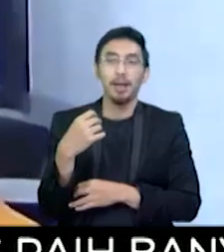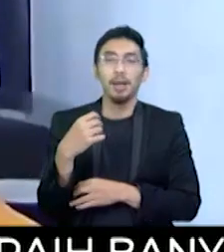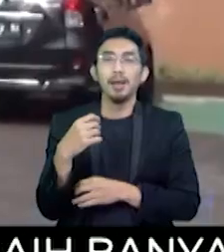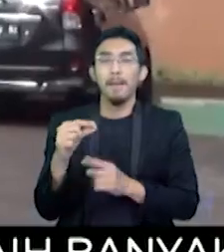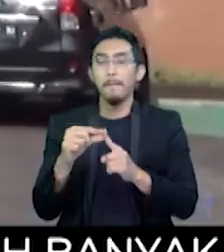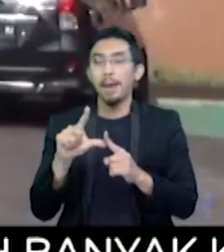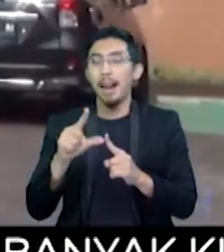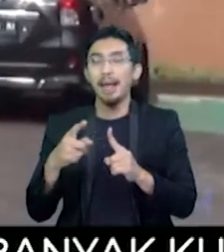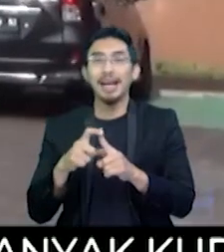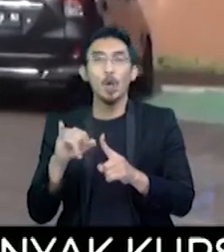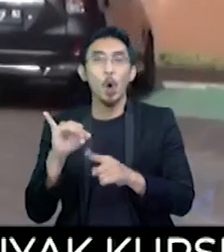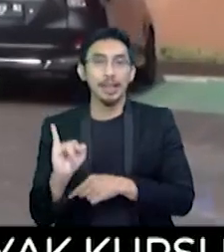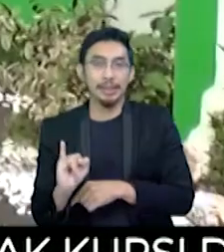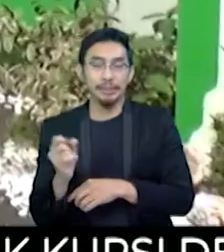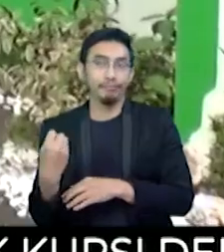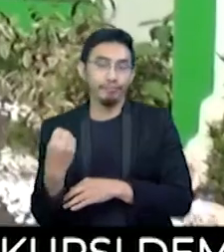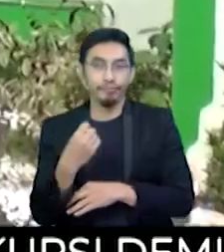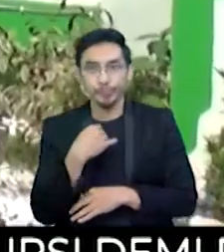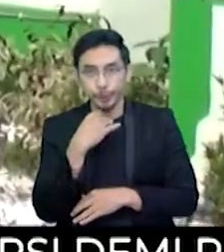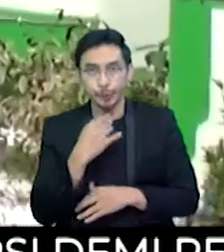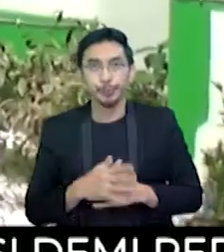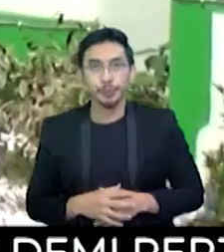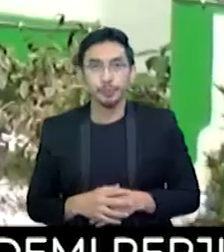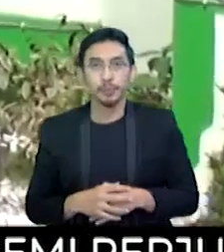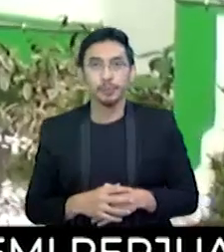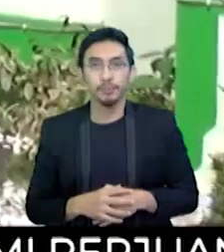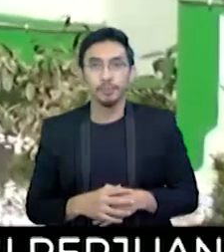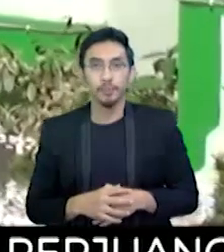Jodi. Dari Jombang, Jawa Timur, Mukhtar Bagus, iNews, melaporkan.